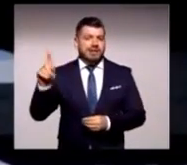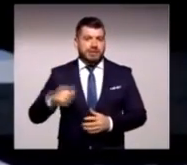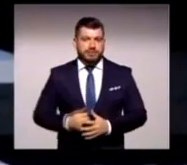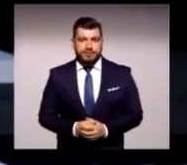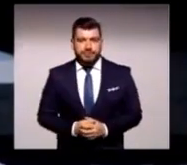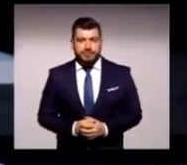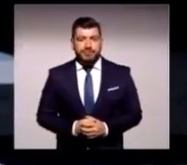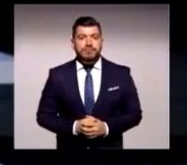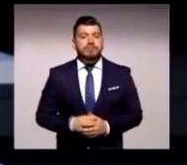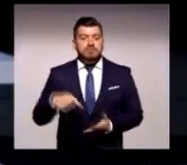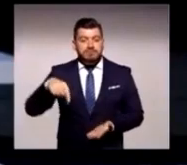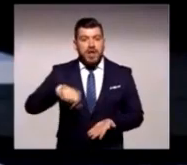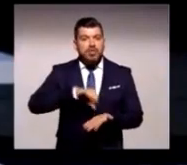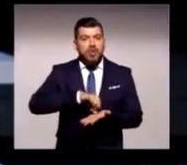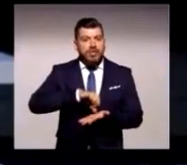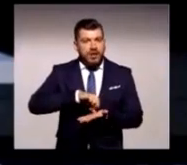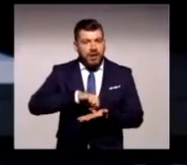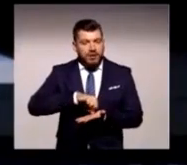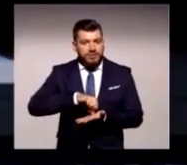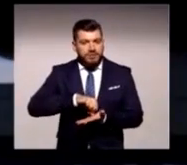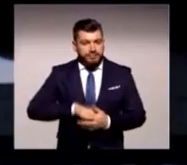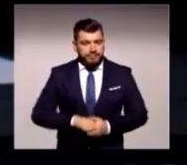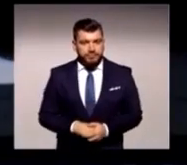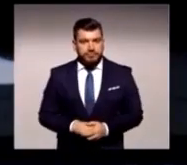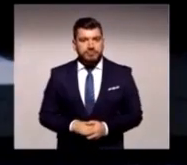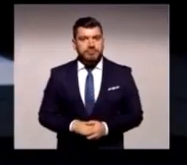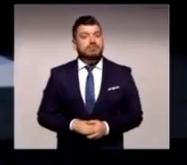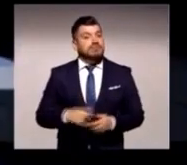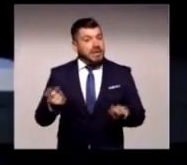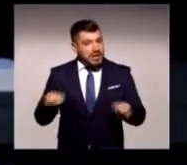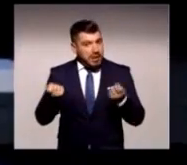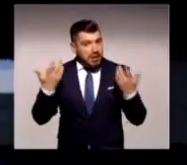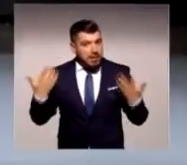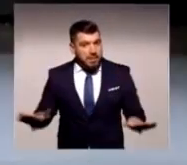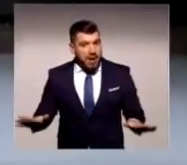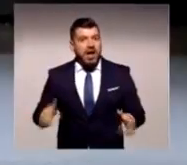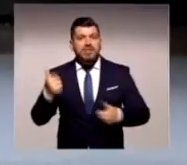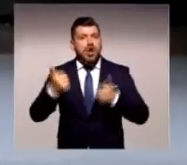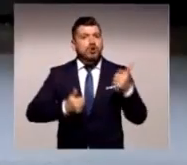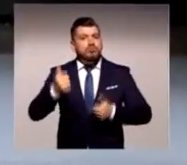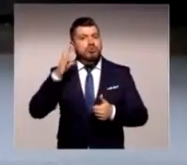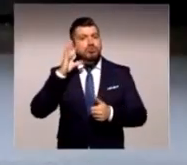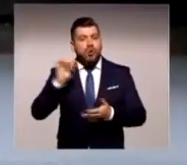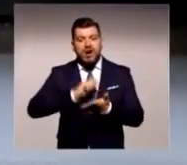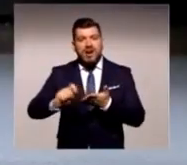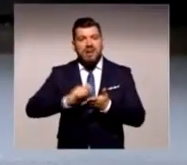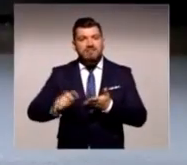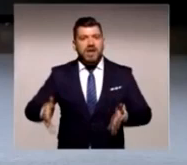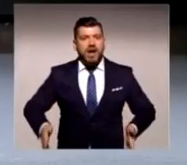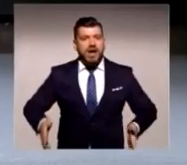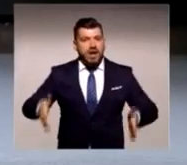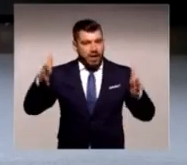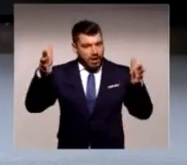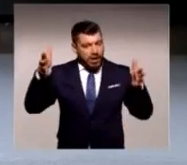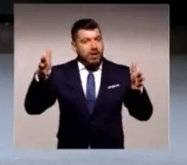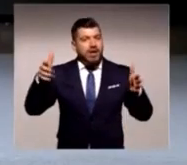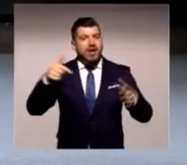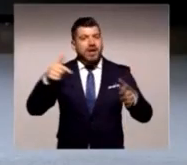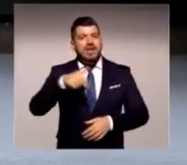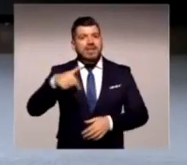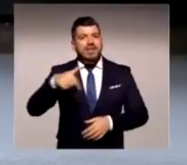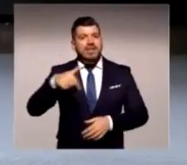Αθήνα, αφού προχωρήσαμε το διαγωνισμό για τη μετεγκατάσταση των γραφείων, κύριε Πρόεδρε της ΓΕΓΕΤ, όπου θέλω να το πούμε